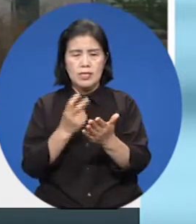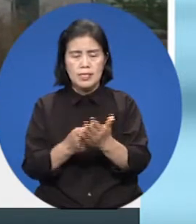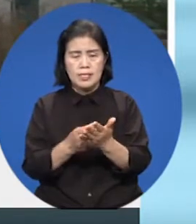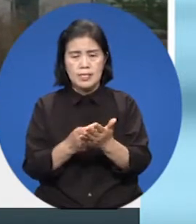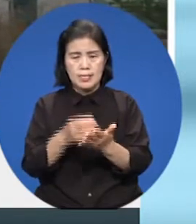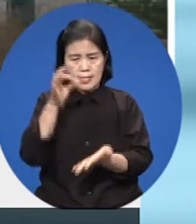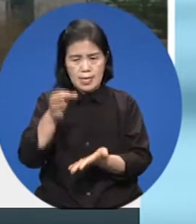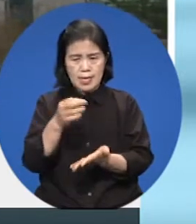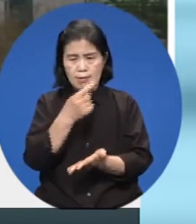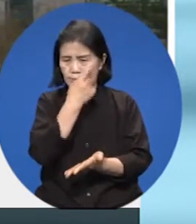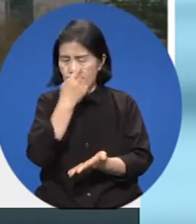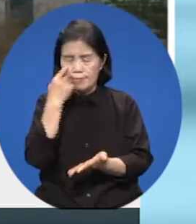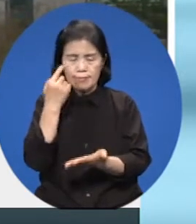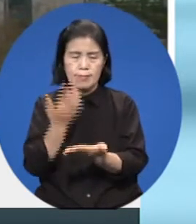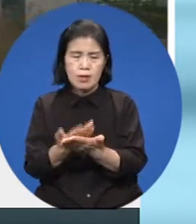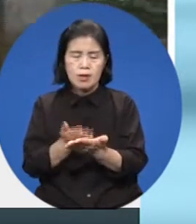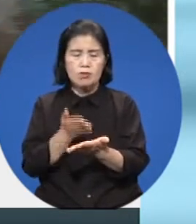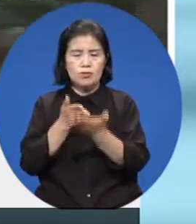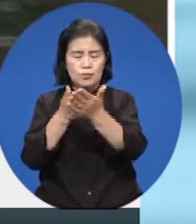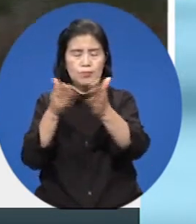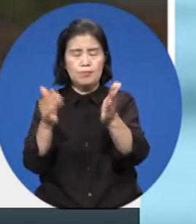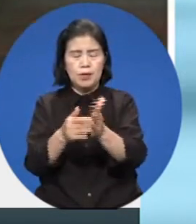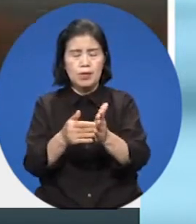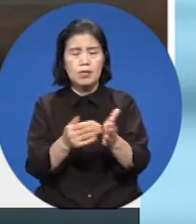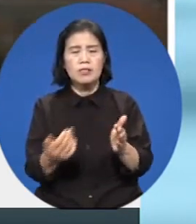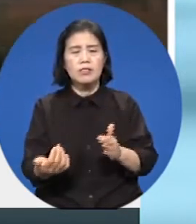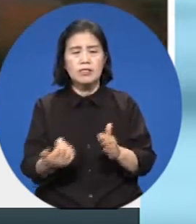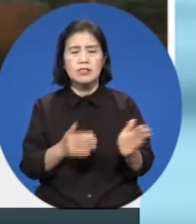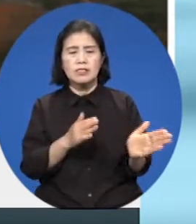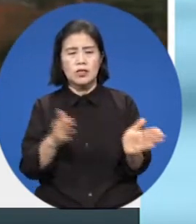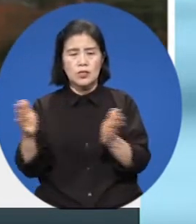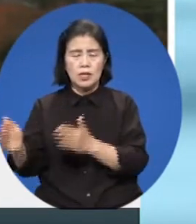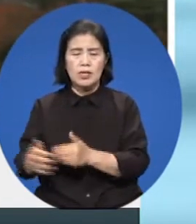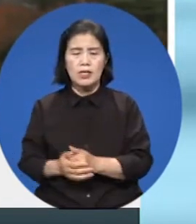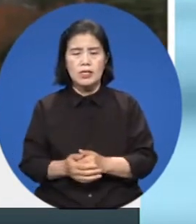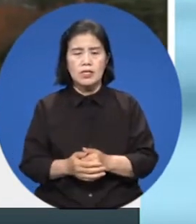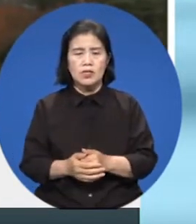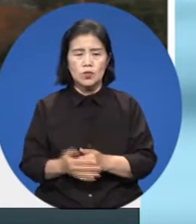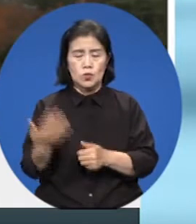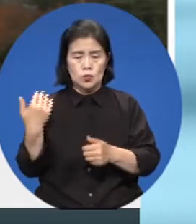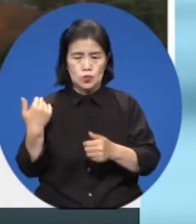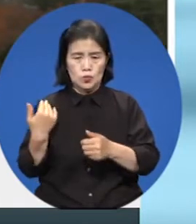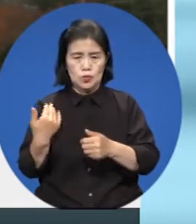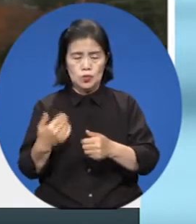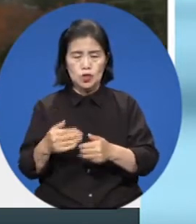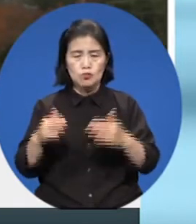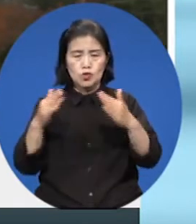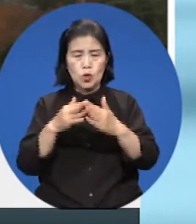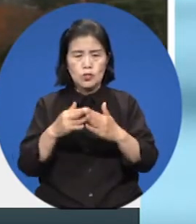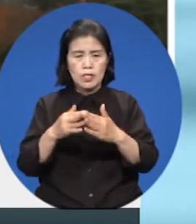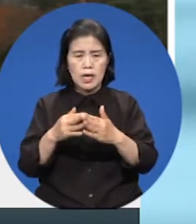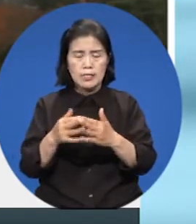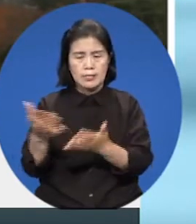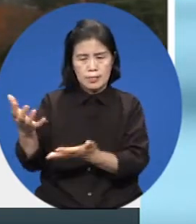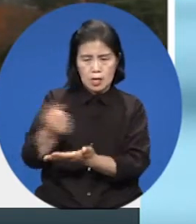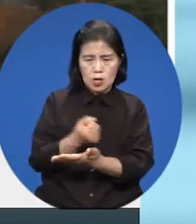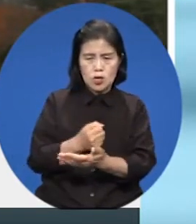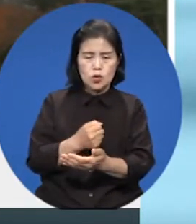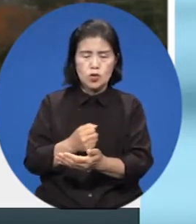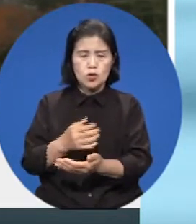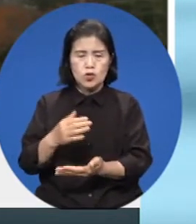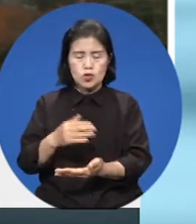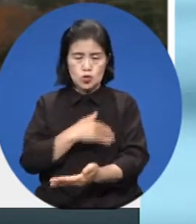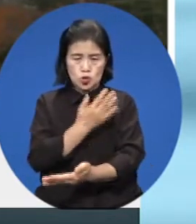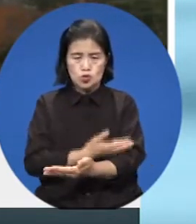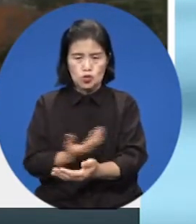공공재산관리보전가처분 신청을 했습니다. 앞서 지난 1월에는 그 스카이72를 대상으로 부동산 인도 및 소유권 이전 등기